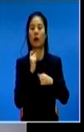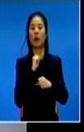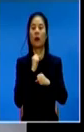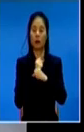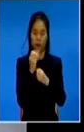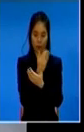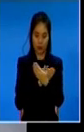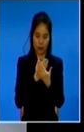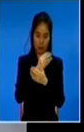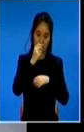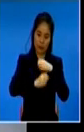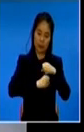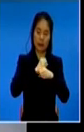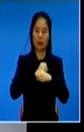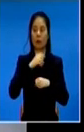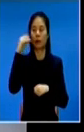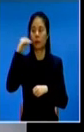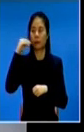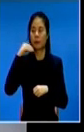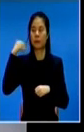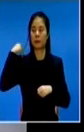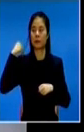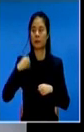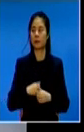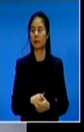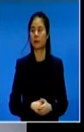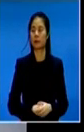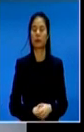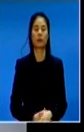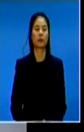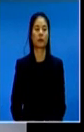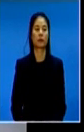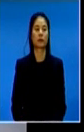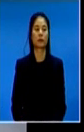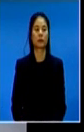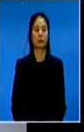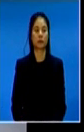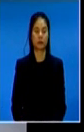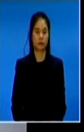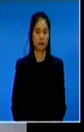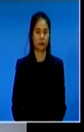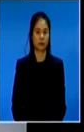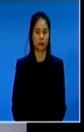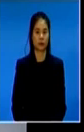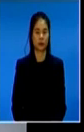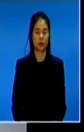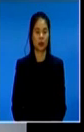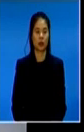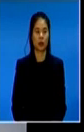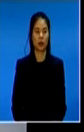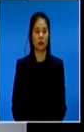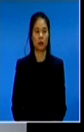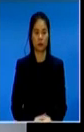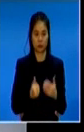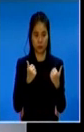ทุกปีบวกได้เรื่อยนะครับเอาไปบวกได้ตลอดนะครับณขณะนี้จากบัญชีอ